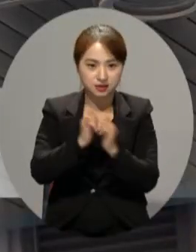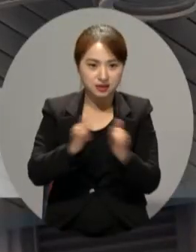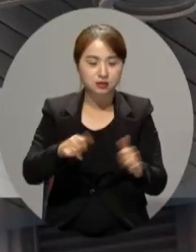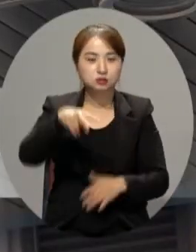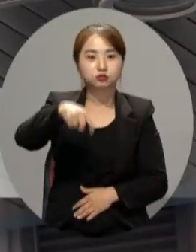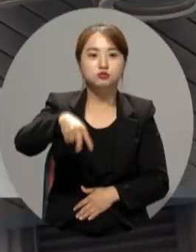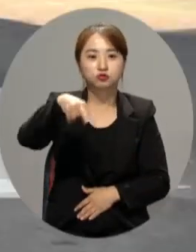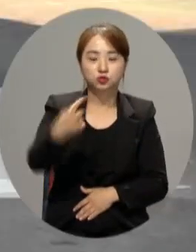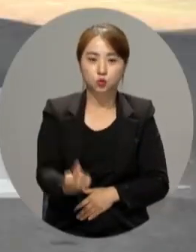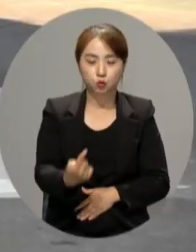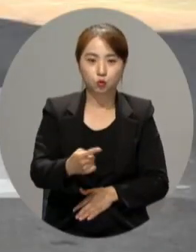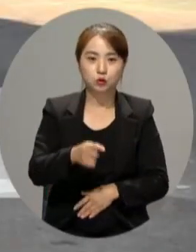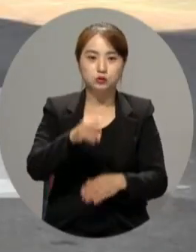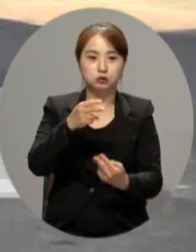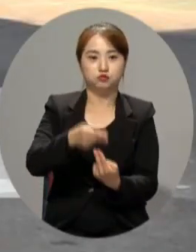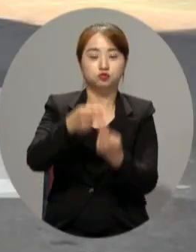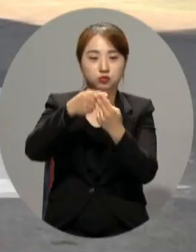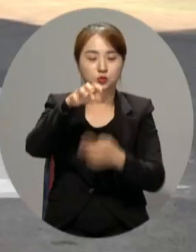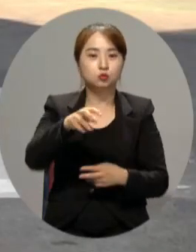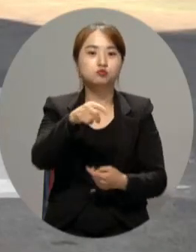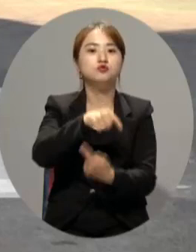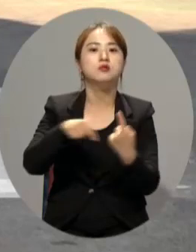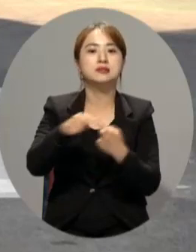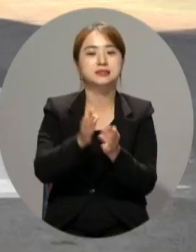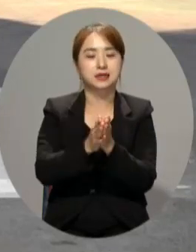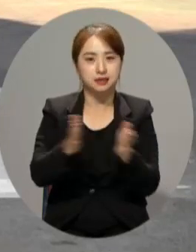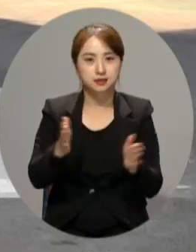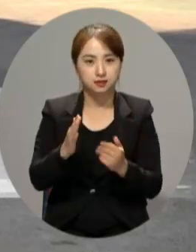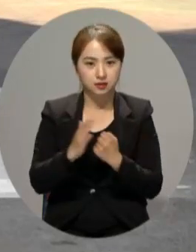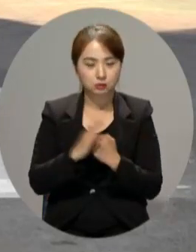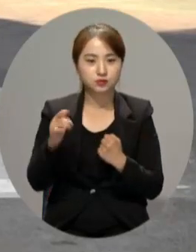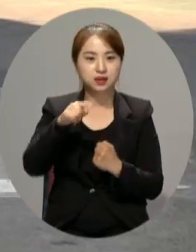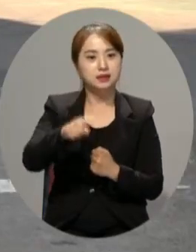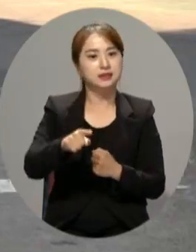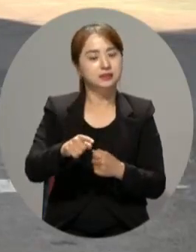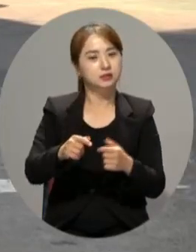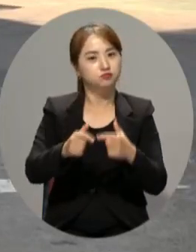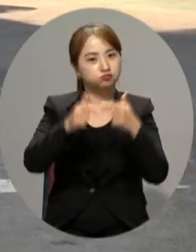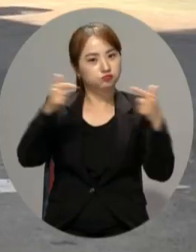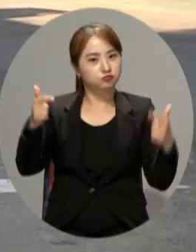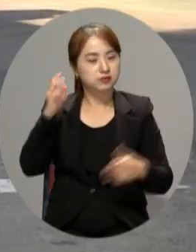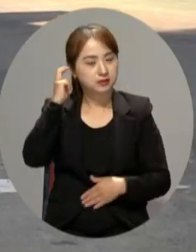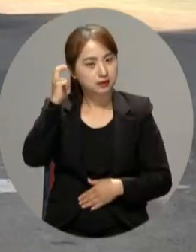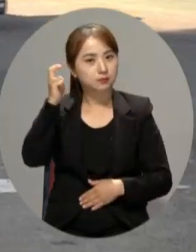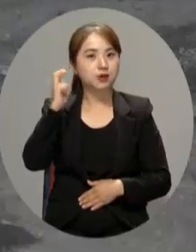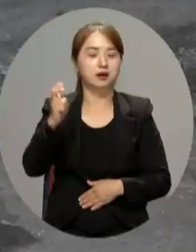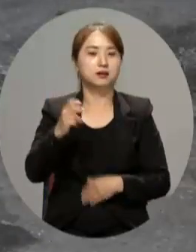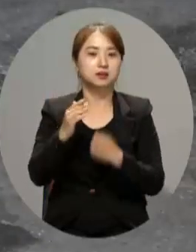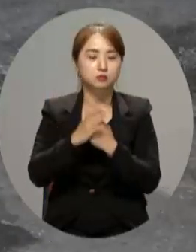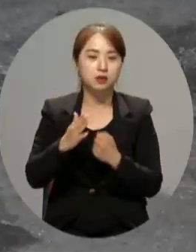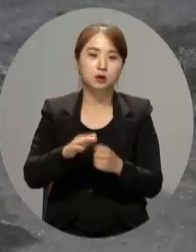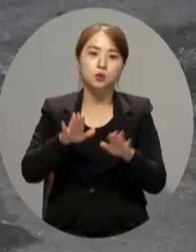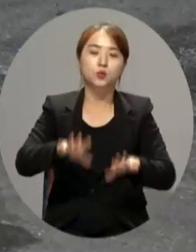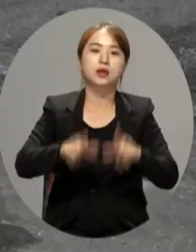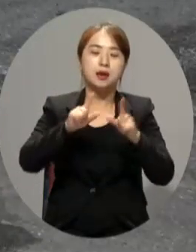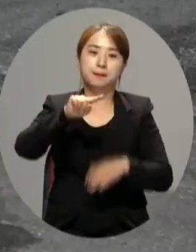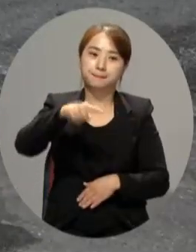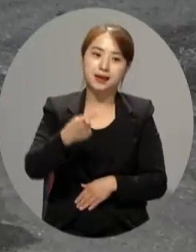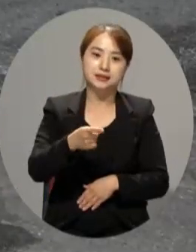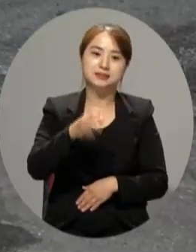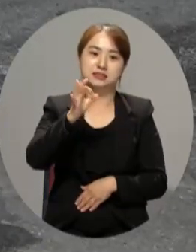지곡수소총선 충전소에 상업 운영을 시작함에 따라 수요가 커질 것으로 보고 올해 100대 보조금을 지급할